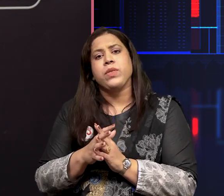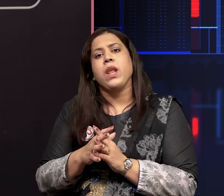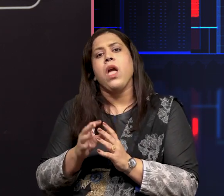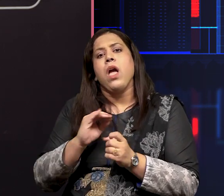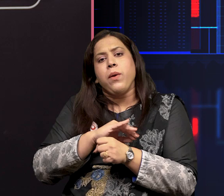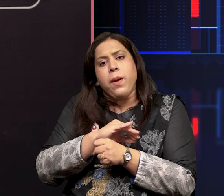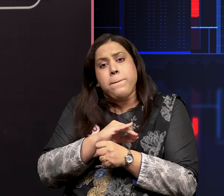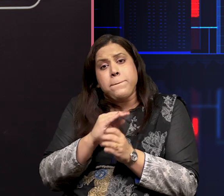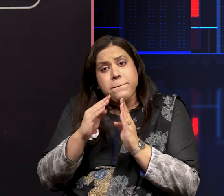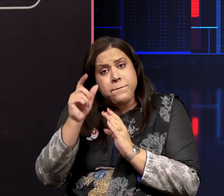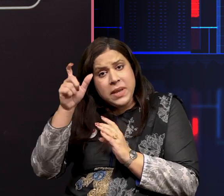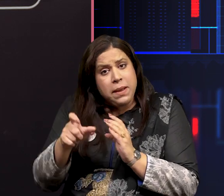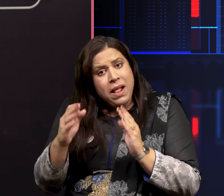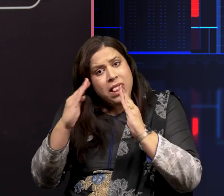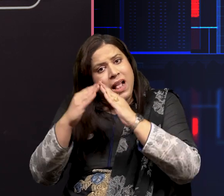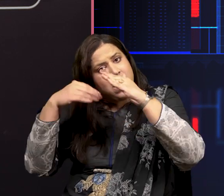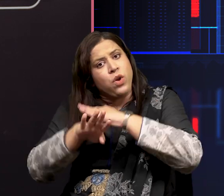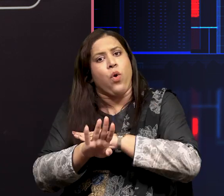their homes